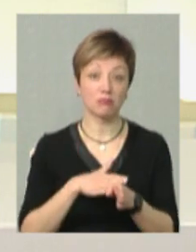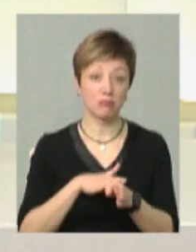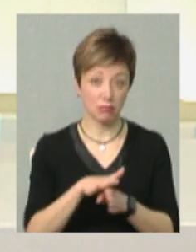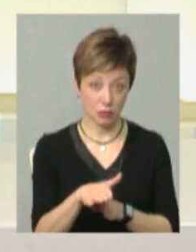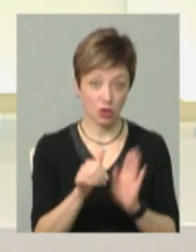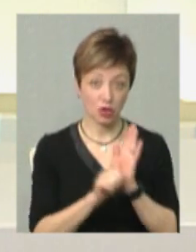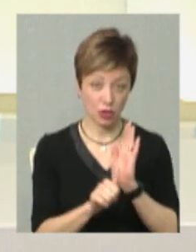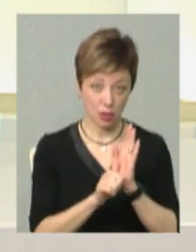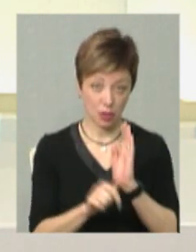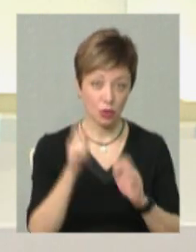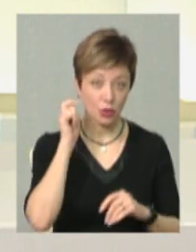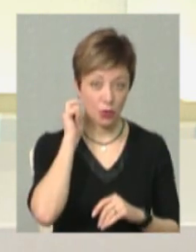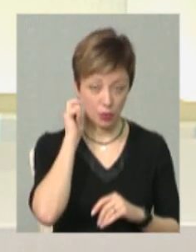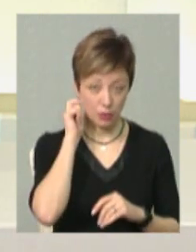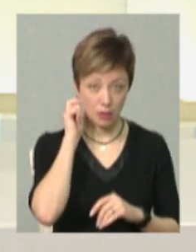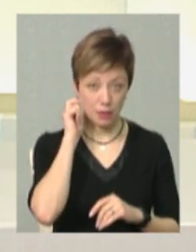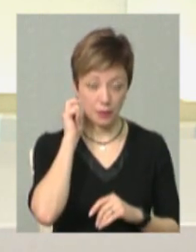досягне 60 років,